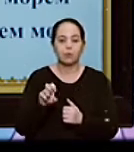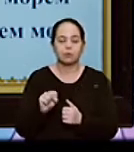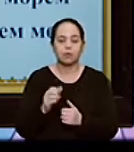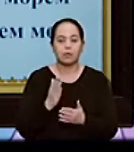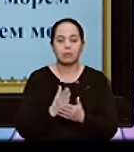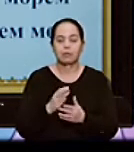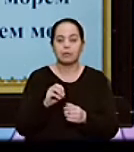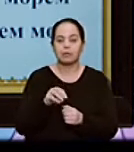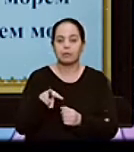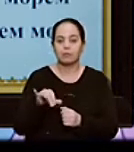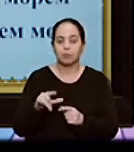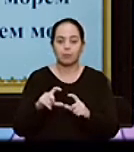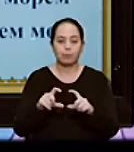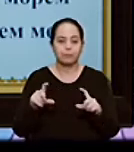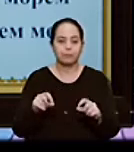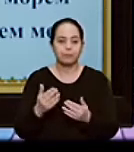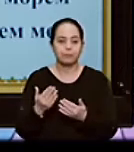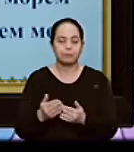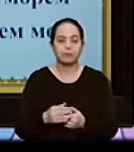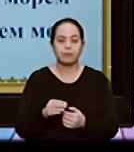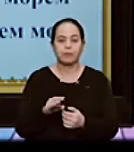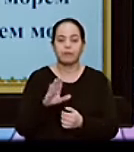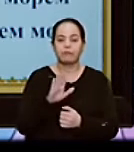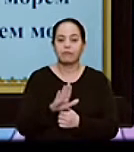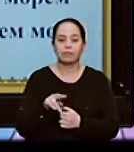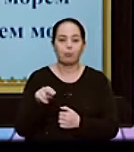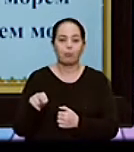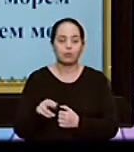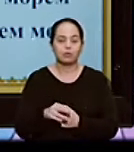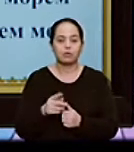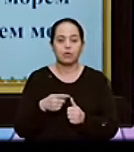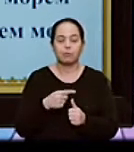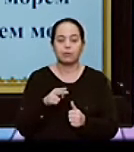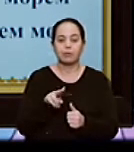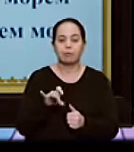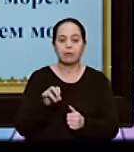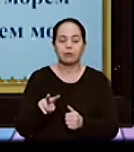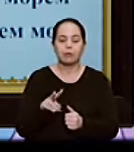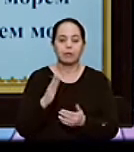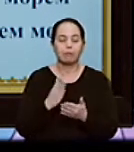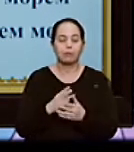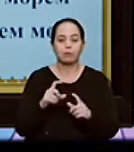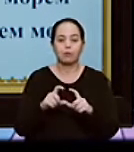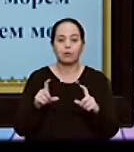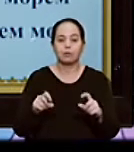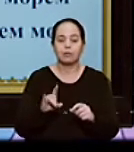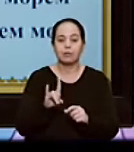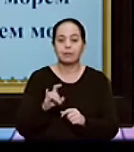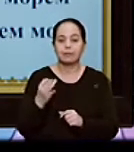«ему». В винительном падеже имена прилагательные имеют окончание «ый»,